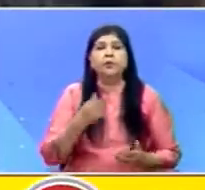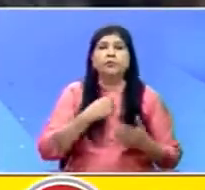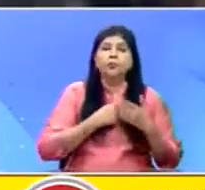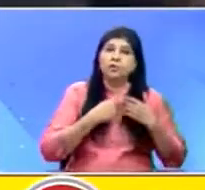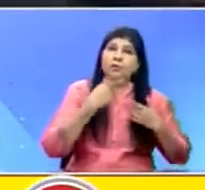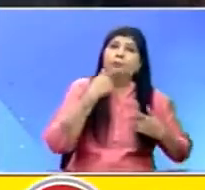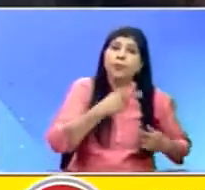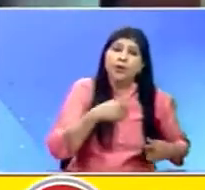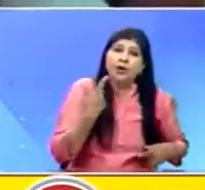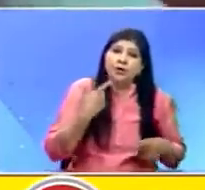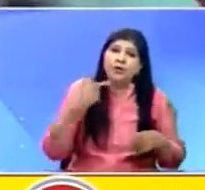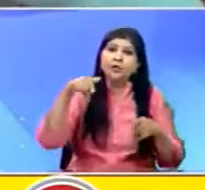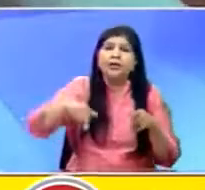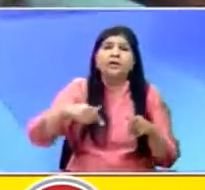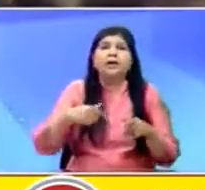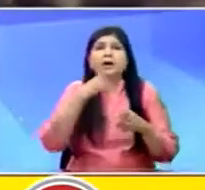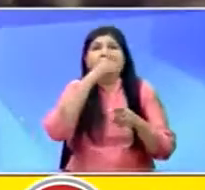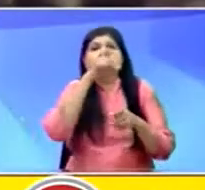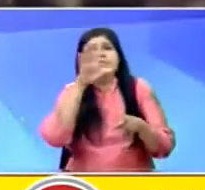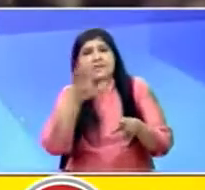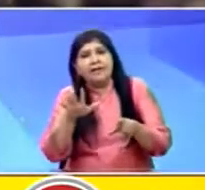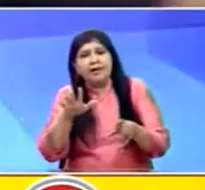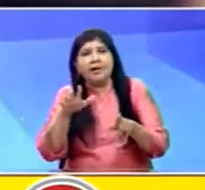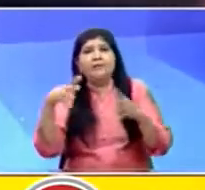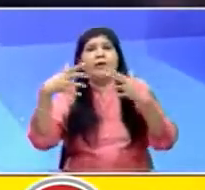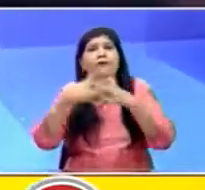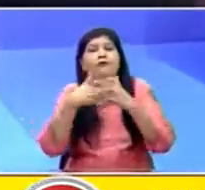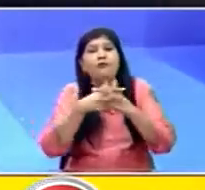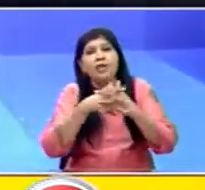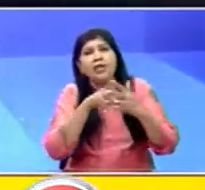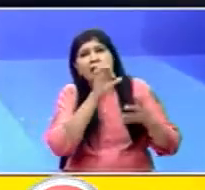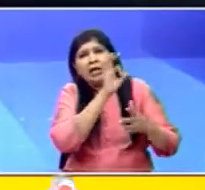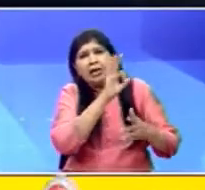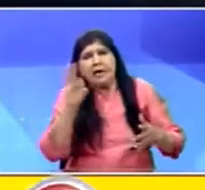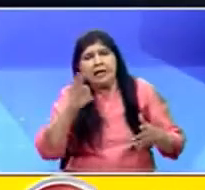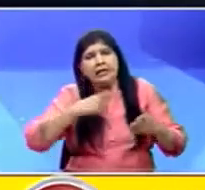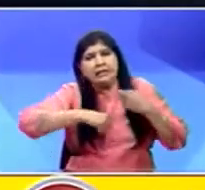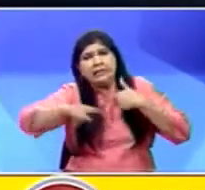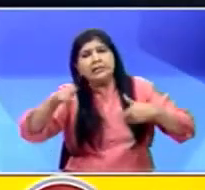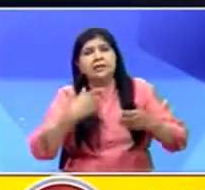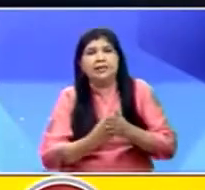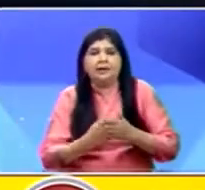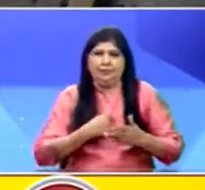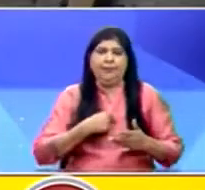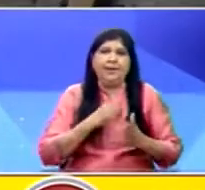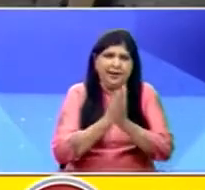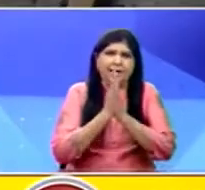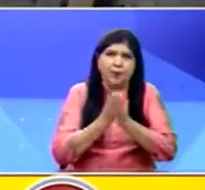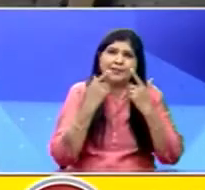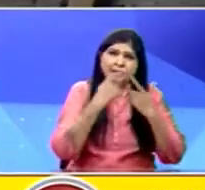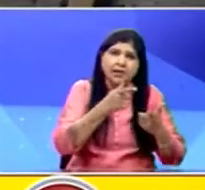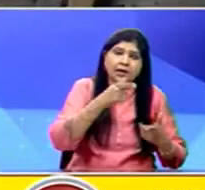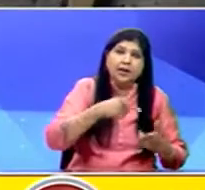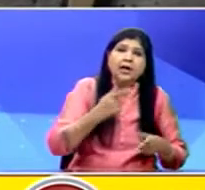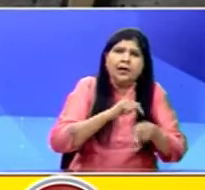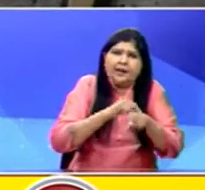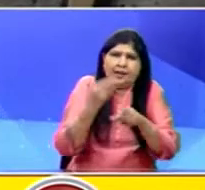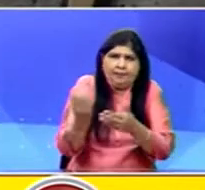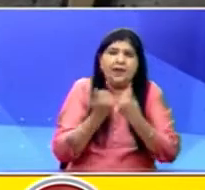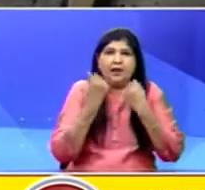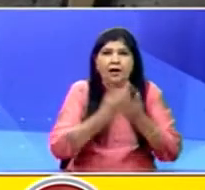गया कि 75 सप्ताह तक चलने वाला है। मेरा आग्रह है कि आप समय